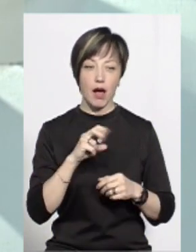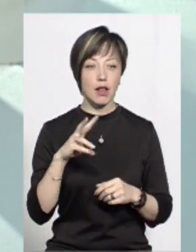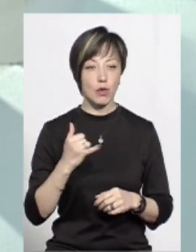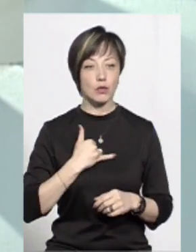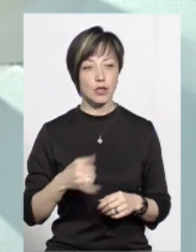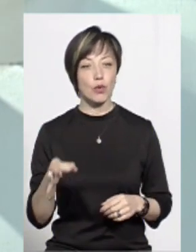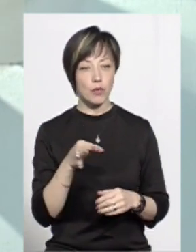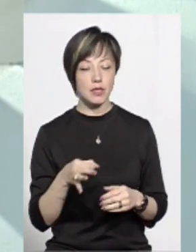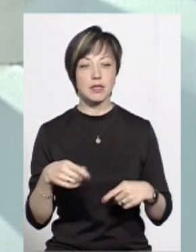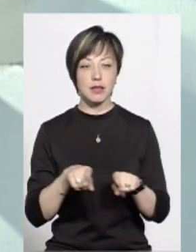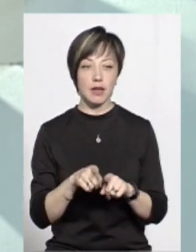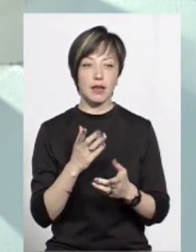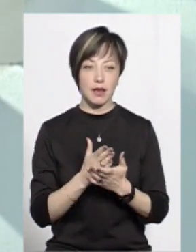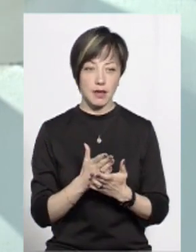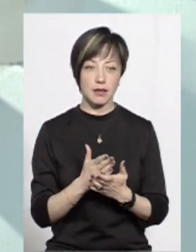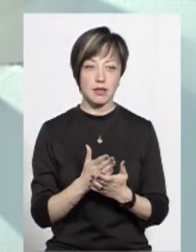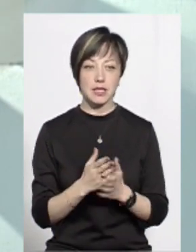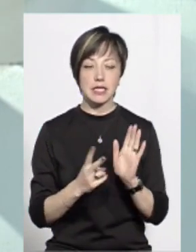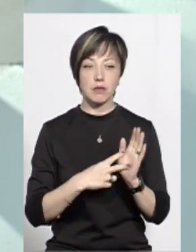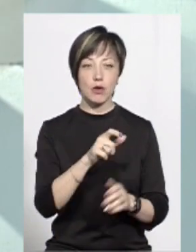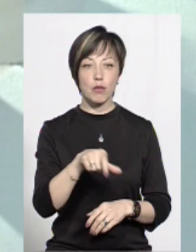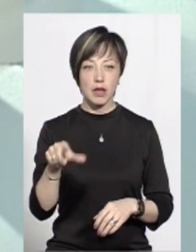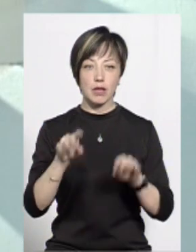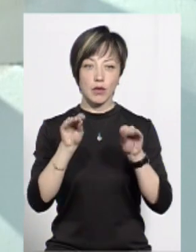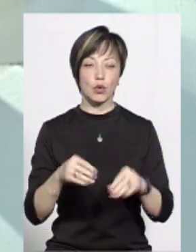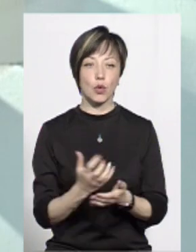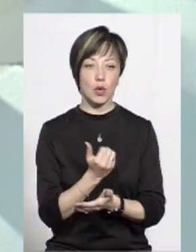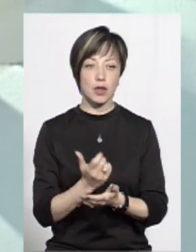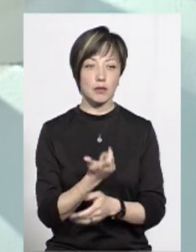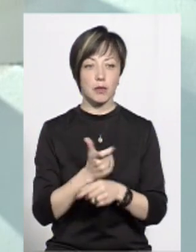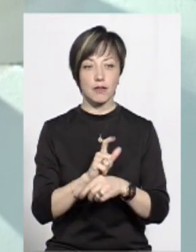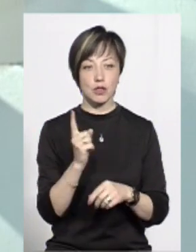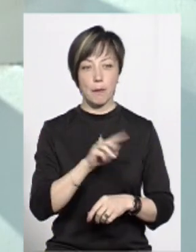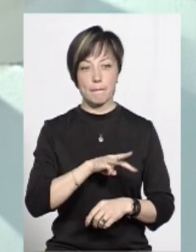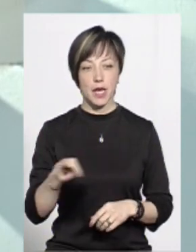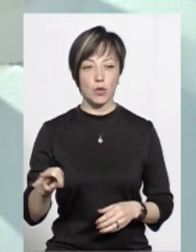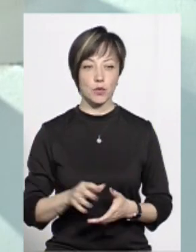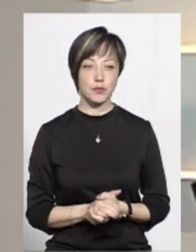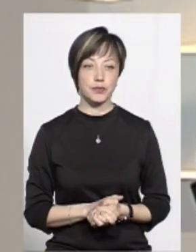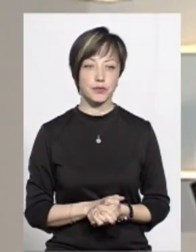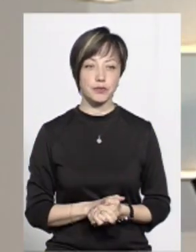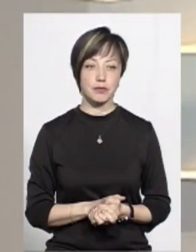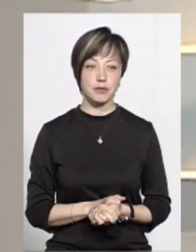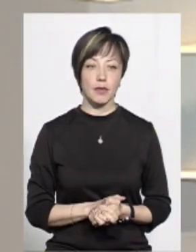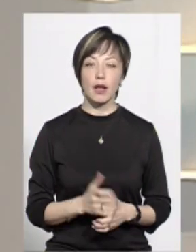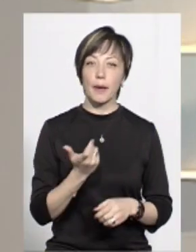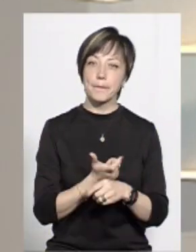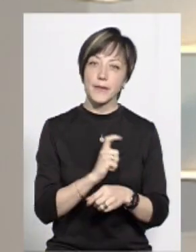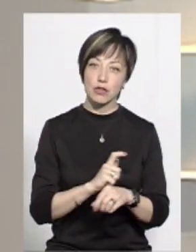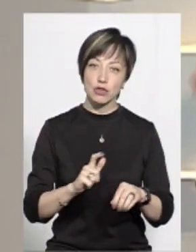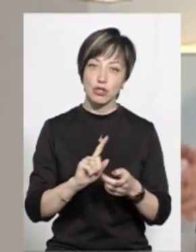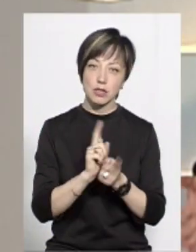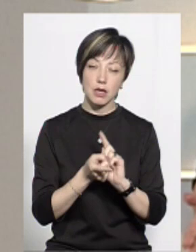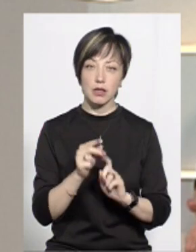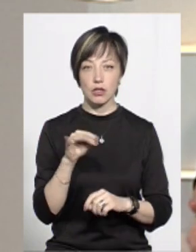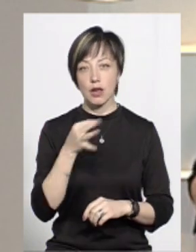в нашій області, так, звісно, є вже 7 громадян, які задекларували дохід, який перевищує розмір 1 000 000 гривень. Угу. Їх більше стало? Чи